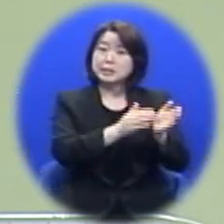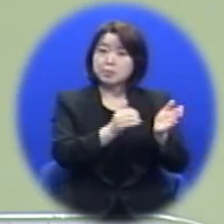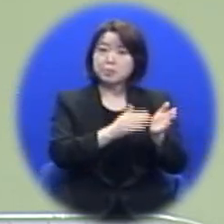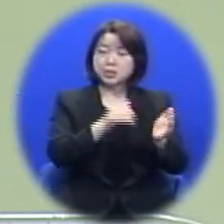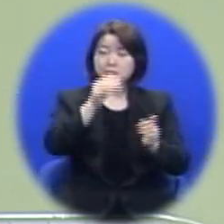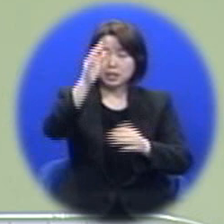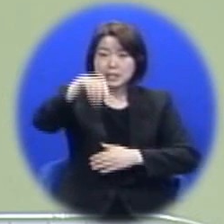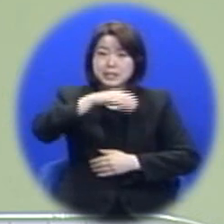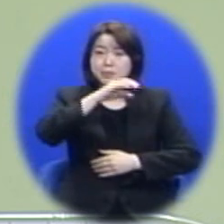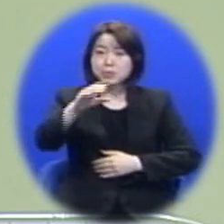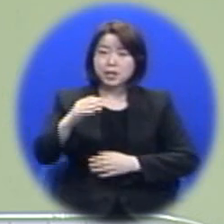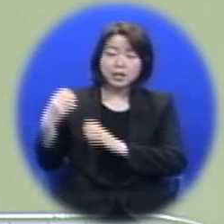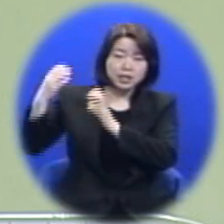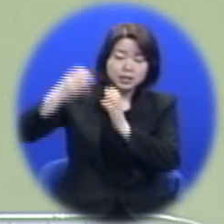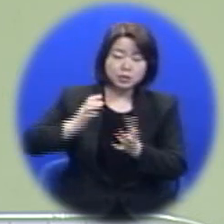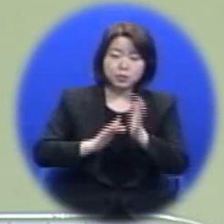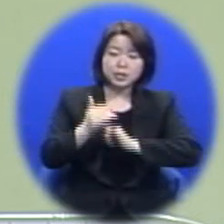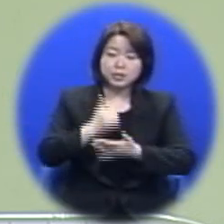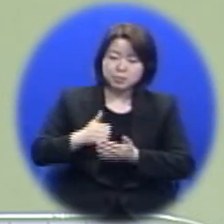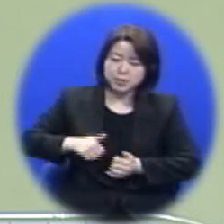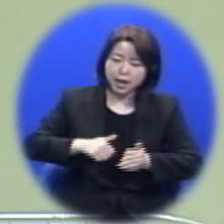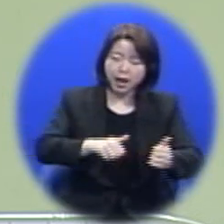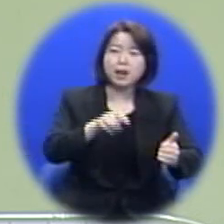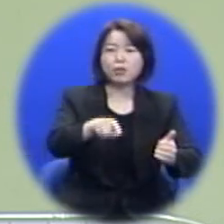예수님을 따라가는 데 있습니다